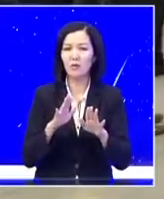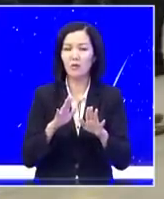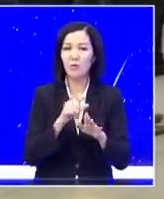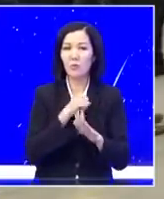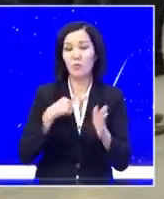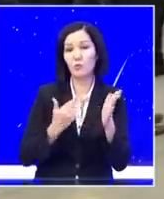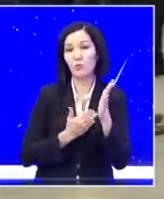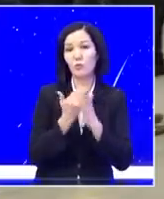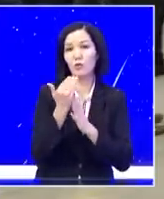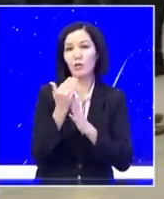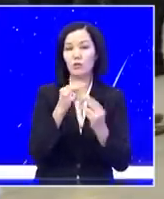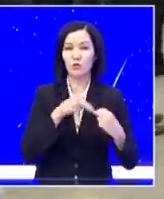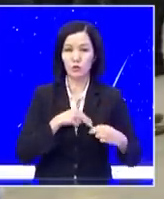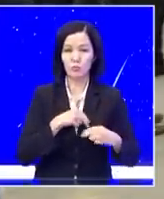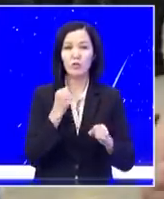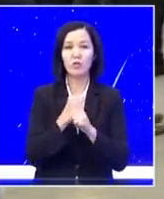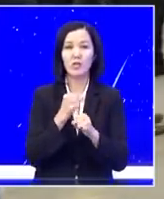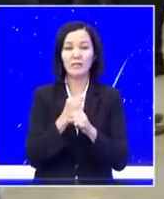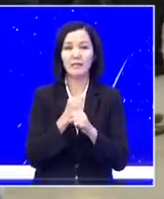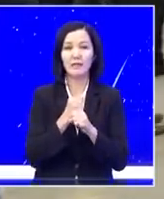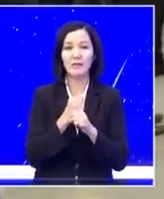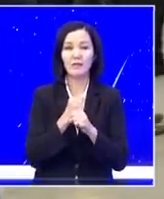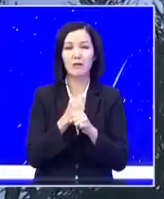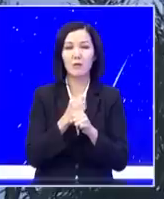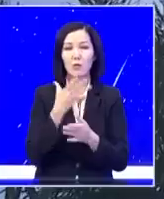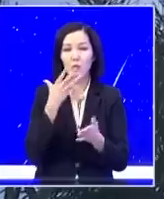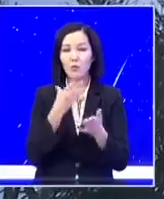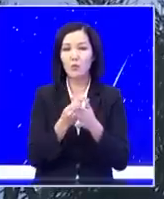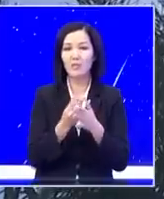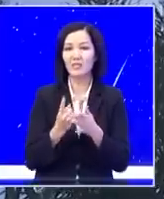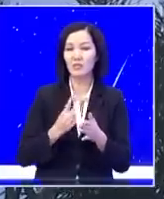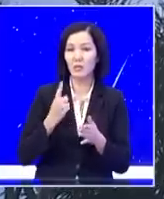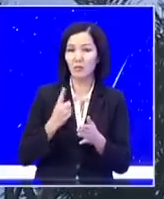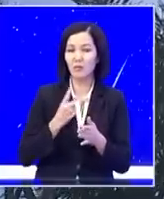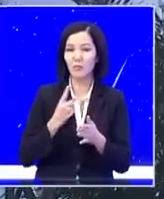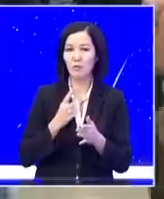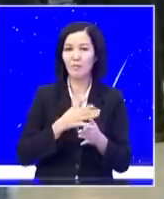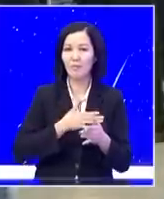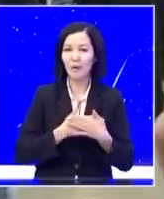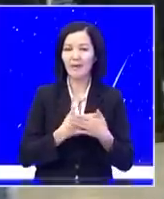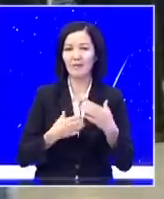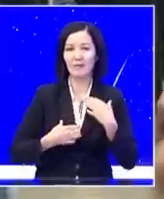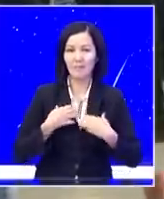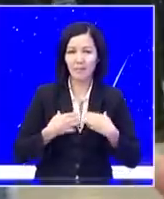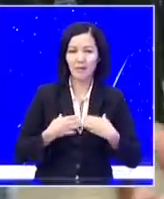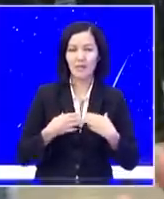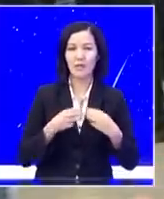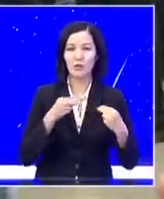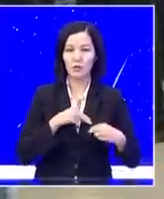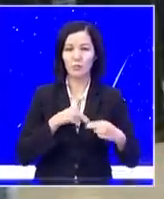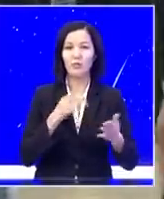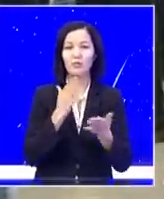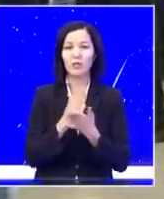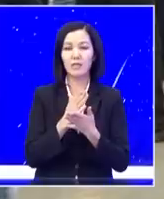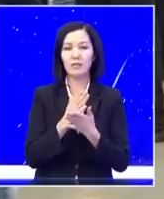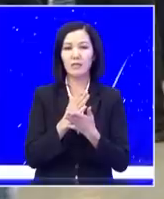көтерілді. Өйткені ол жұмыс істеді, ол кәсіби шебер болды, соған барын салды. Бейсеннің бір болмысының